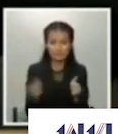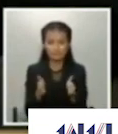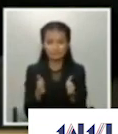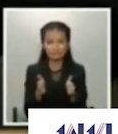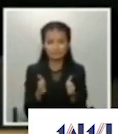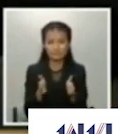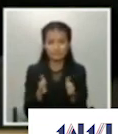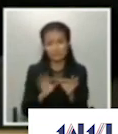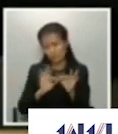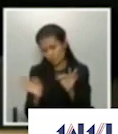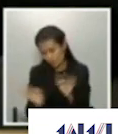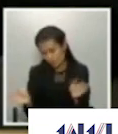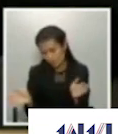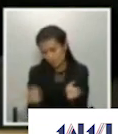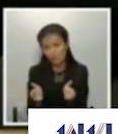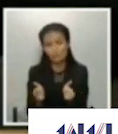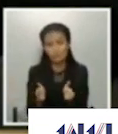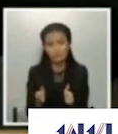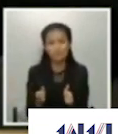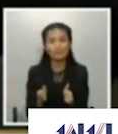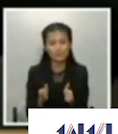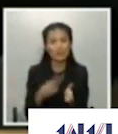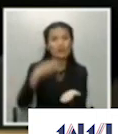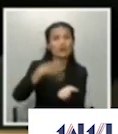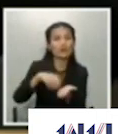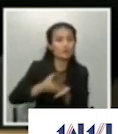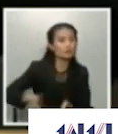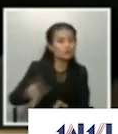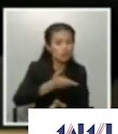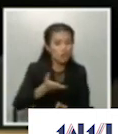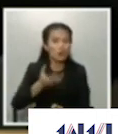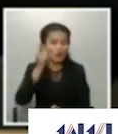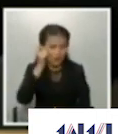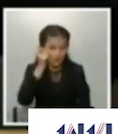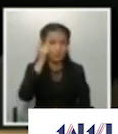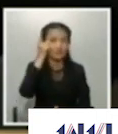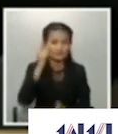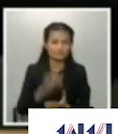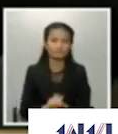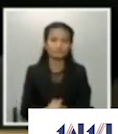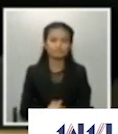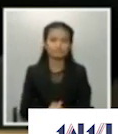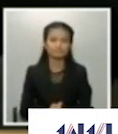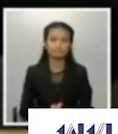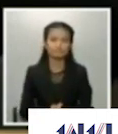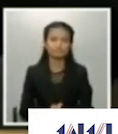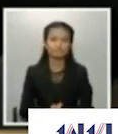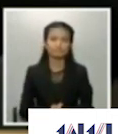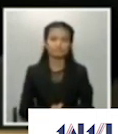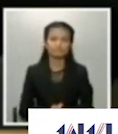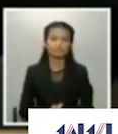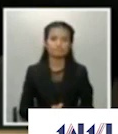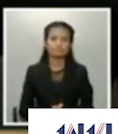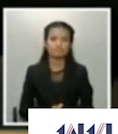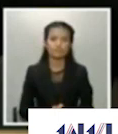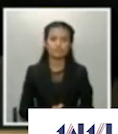พื่อให้เกิดประโยชน์นะครับและสร้างความเข้าใจกับมวลสมาชิกทั้งหลายปัญห